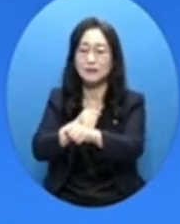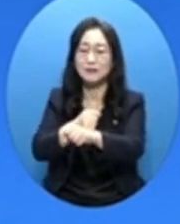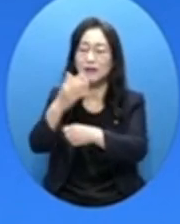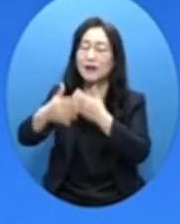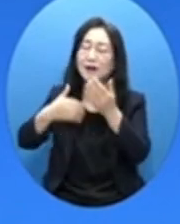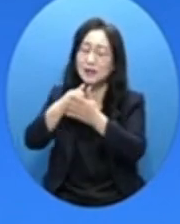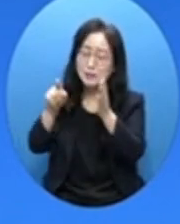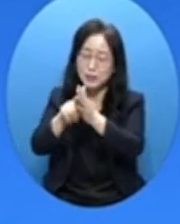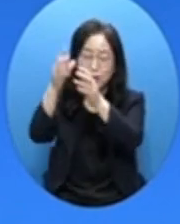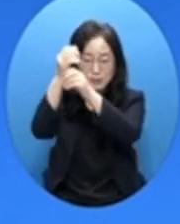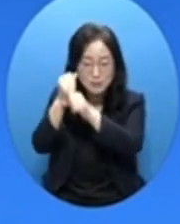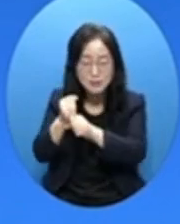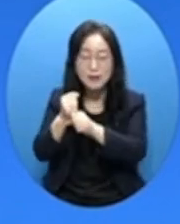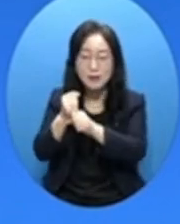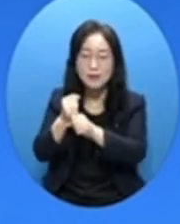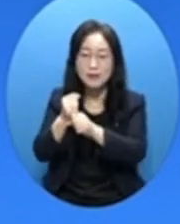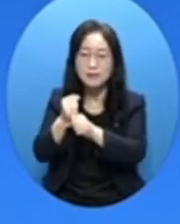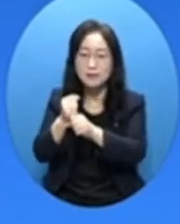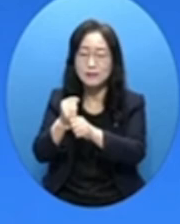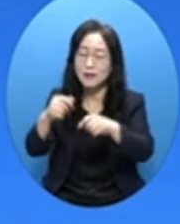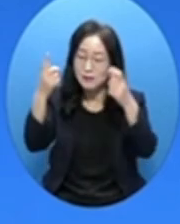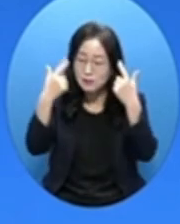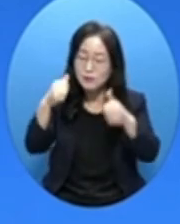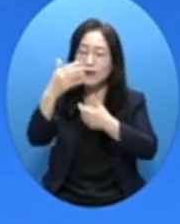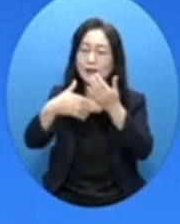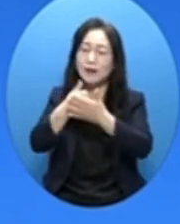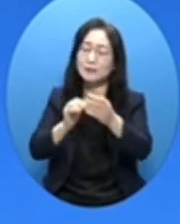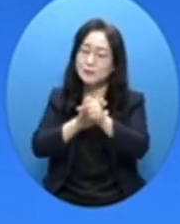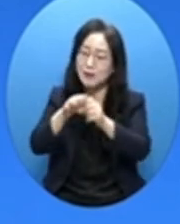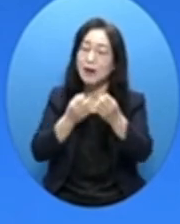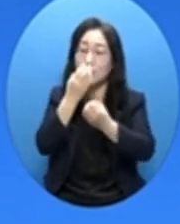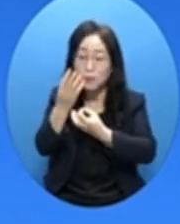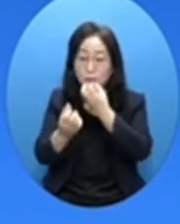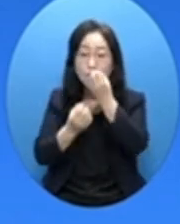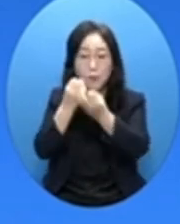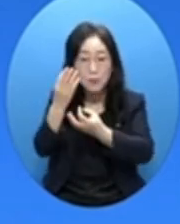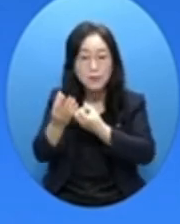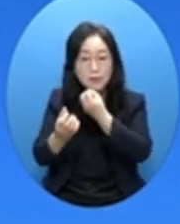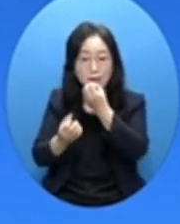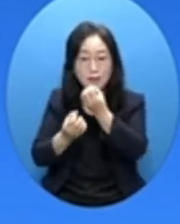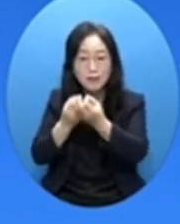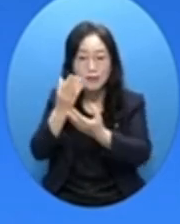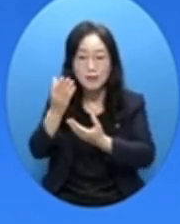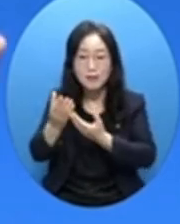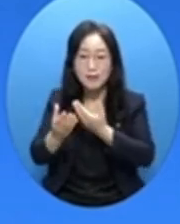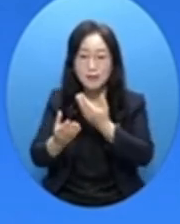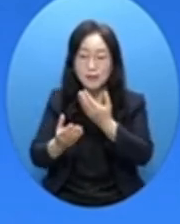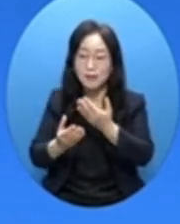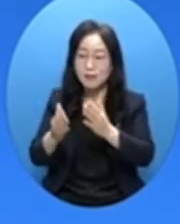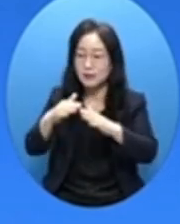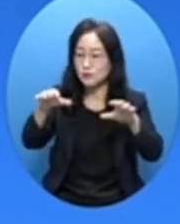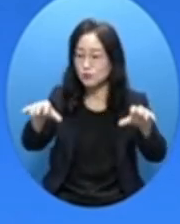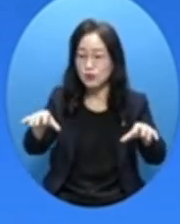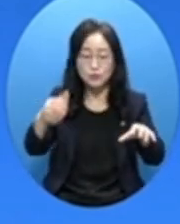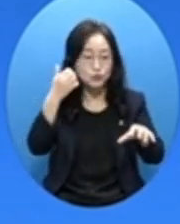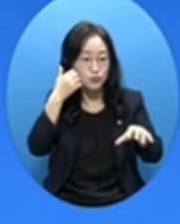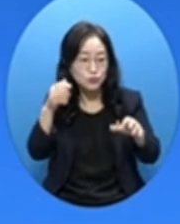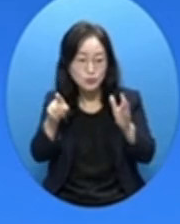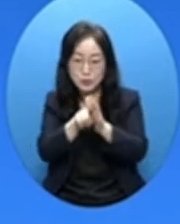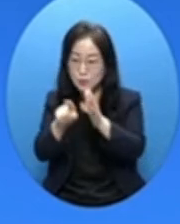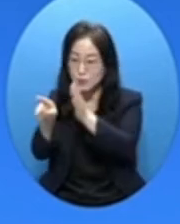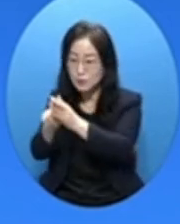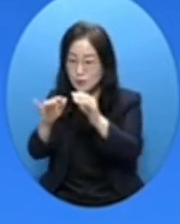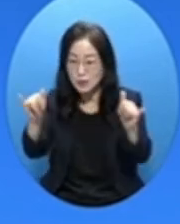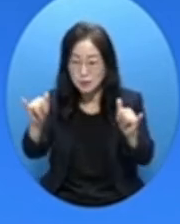하나님만 믿고 의지하고 나갑니다, 늘 하나님 사랑을 고백하면서 우리 주위에 있는 믿음의 형제들을